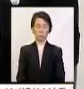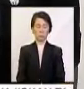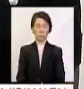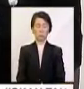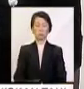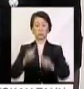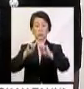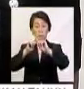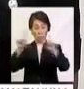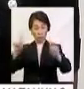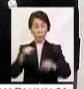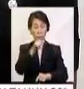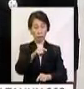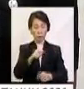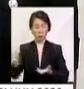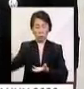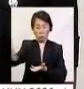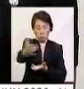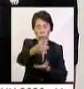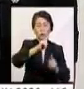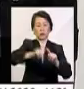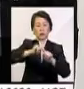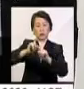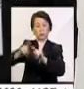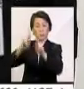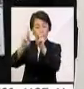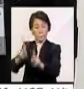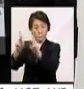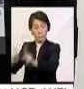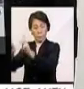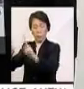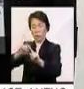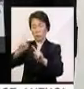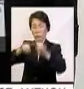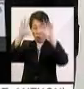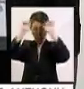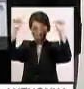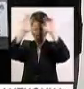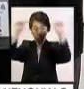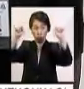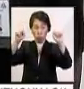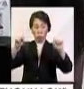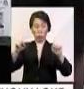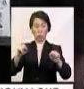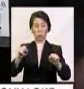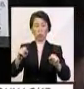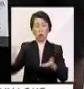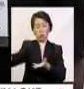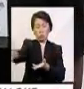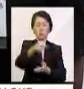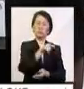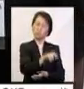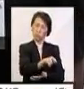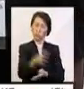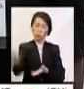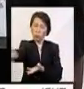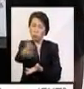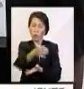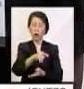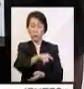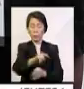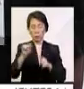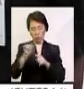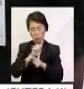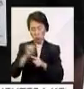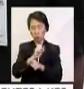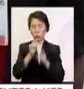Tetapi mereka kutip daripada pelbagai pihak, pelbagai majikan yang saya sebut tadi, hampir 40 majikan. Dan daripada situlah mereka